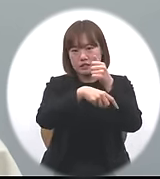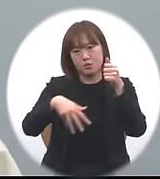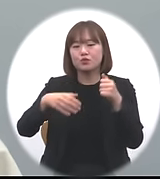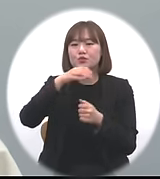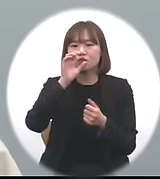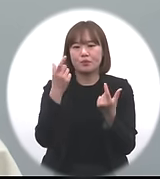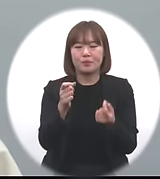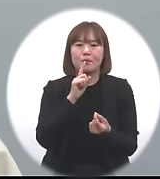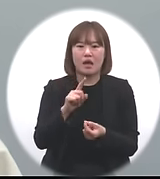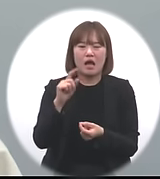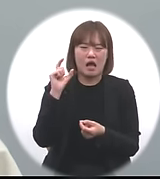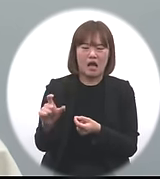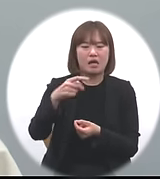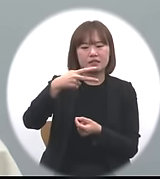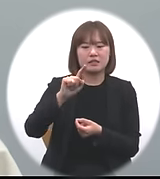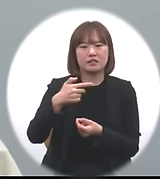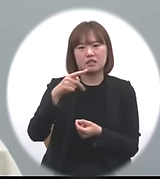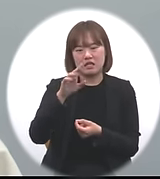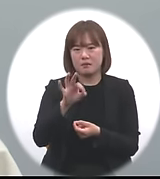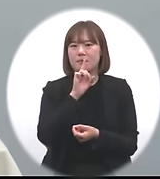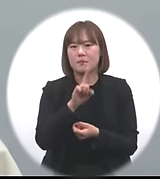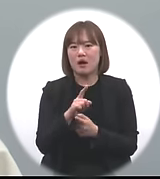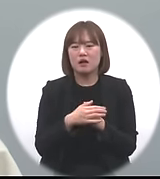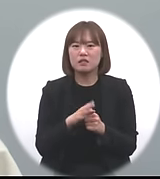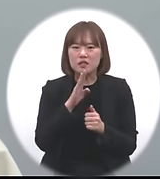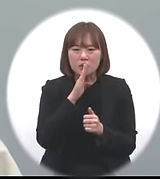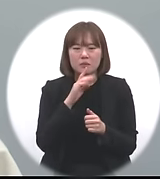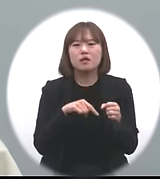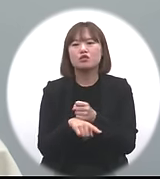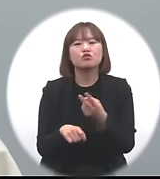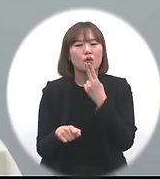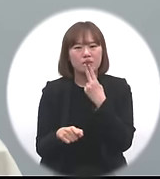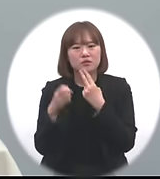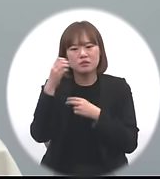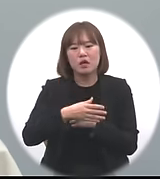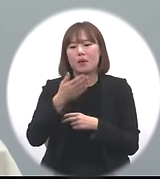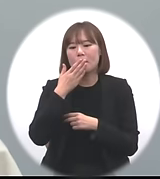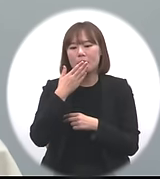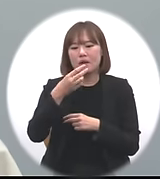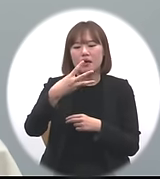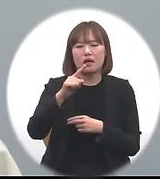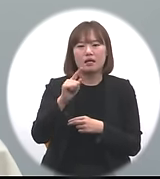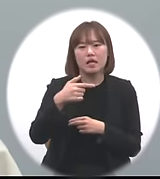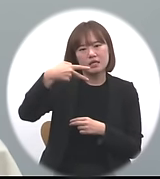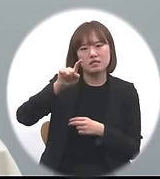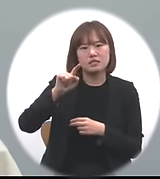마찬가지죠. 상당히 강산입니다. 그리고 정말로 아무 이유 없이 쓸데없이 먹고